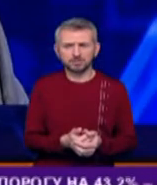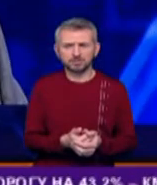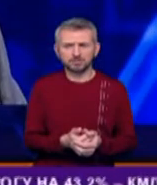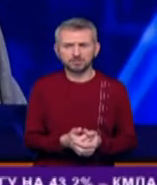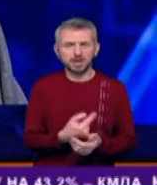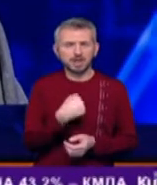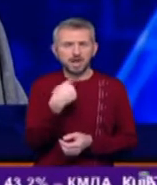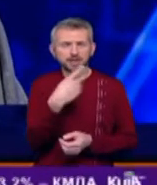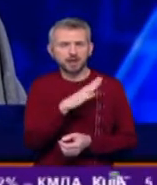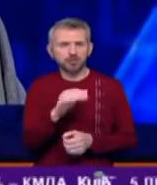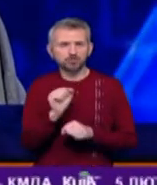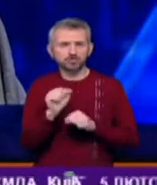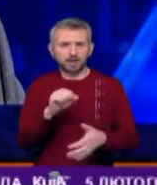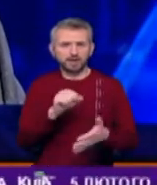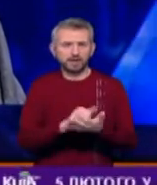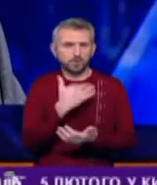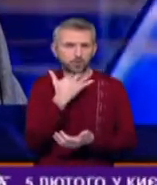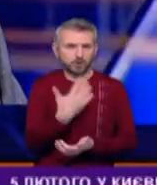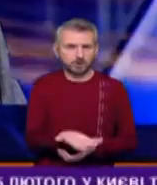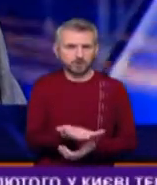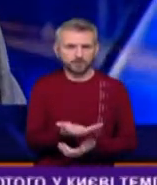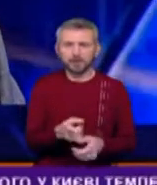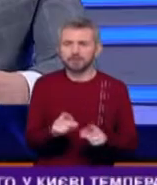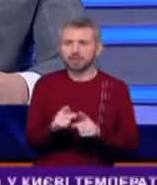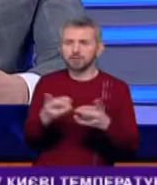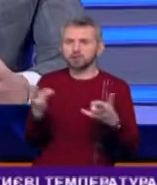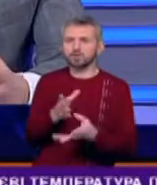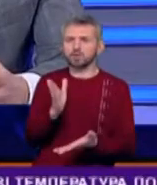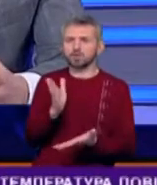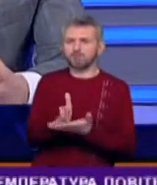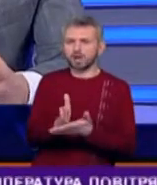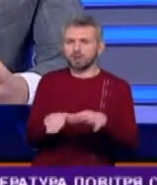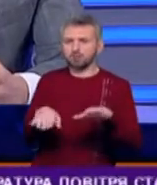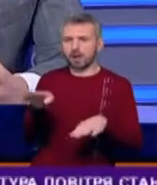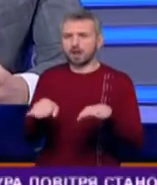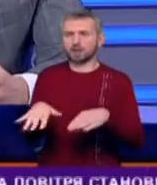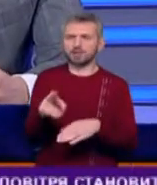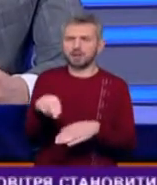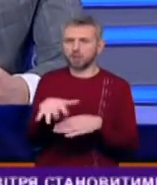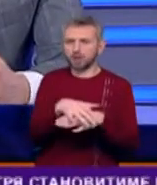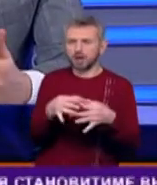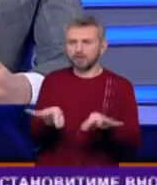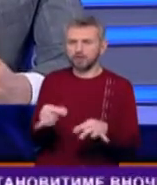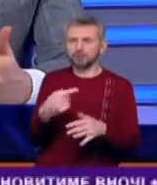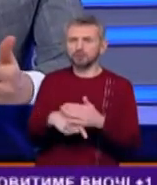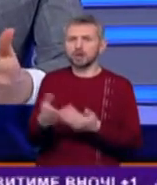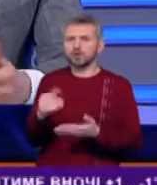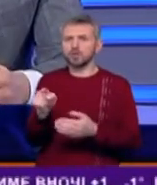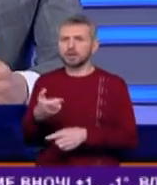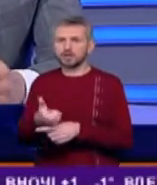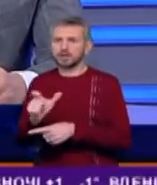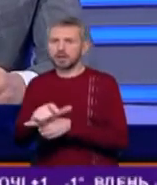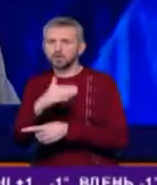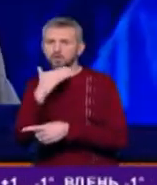я не кажу там захист від дурня. Там, все-таки якийсь, потрібно, але потрібно мати баланс в демократії, тому що якщо ти занадто